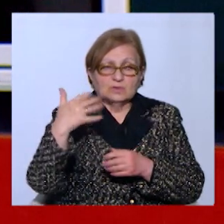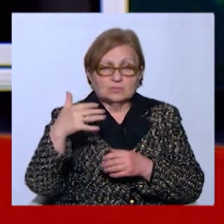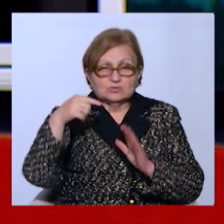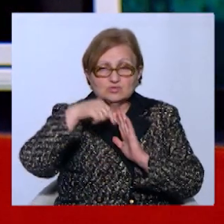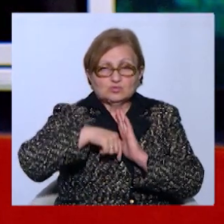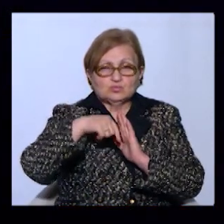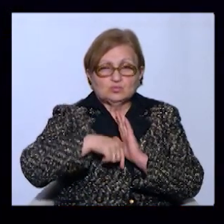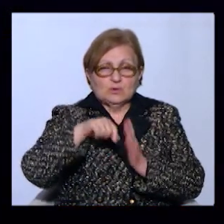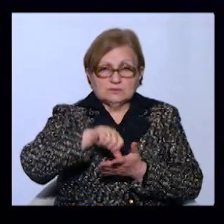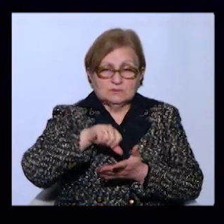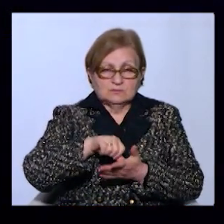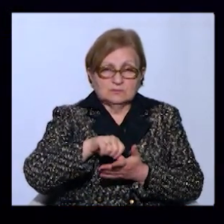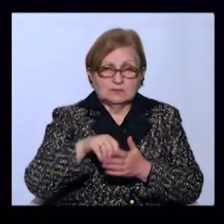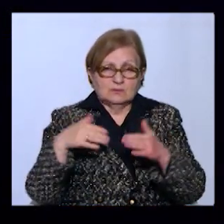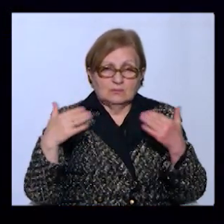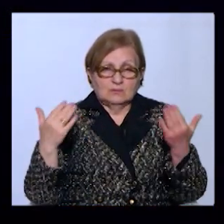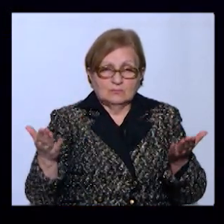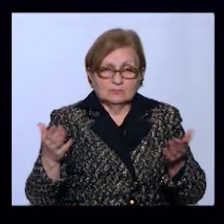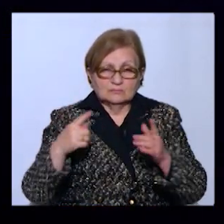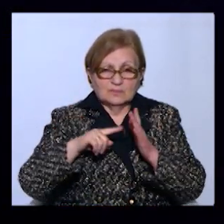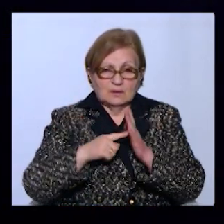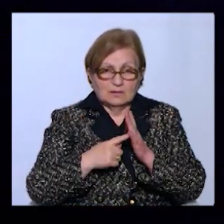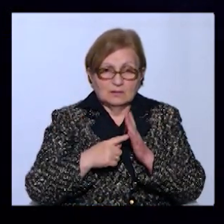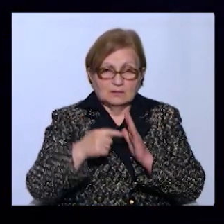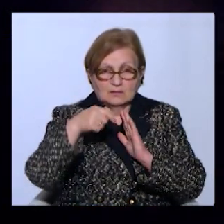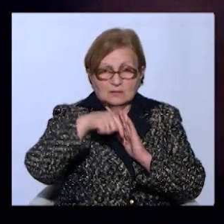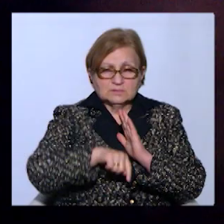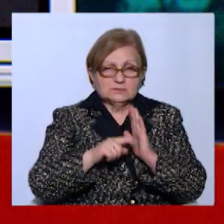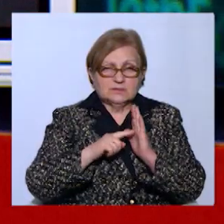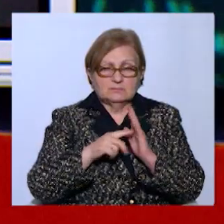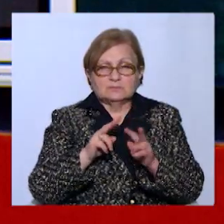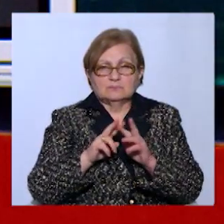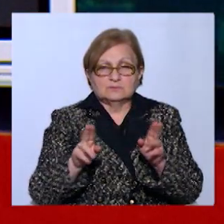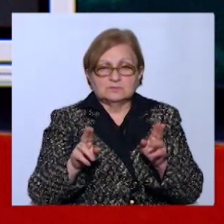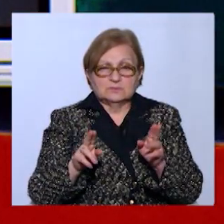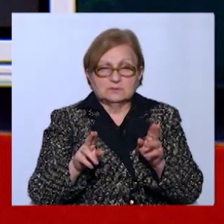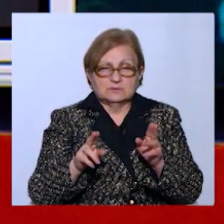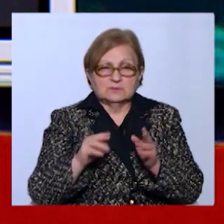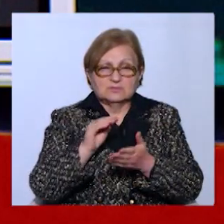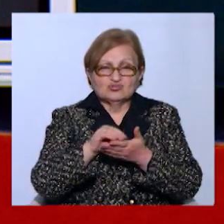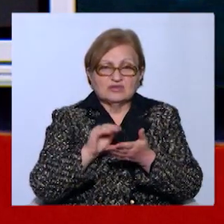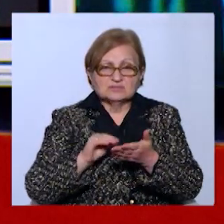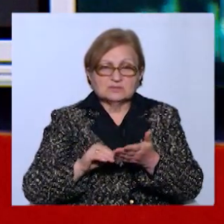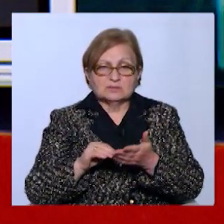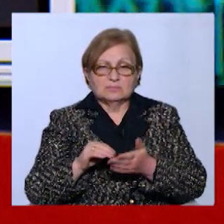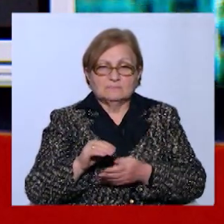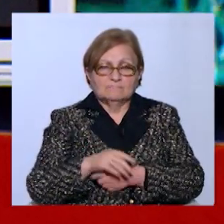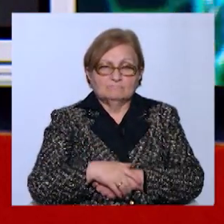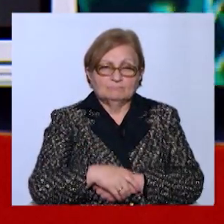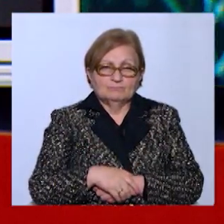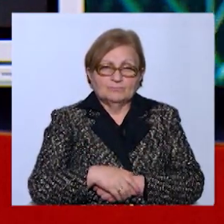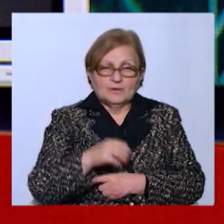წევრები. პროპორციაში კიდურა წევრების ნამრავლი, შუა წევრების ნამრავლის ტოლია. ზოგადად ჩაიწერება ესე. ან